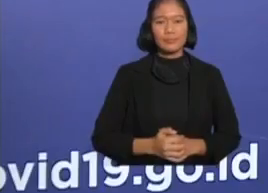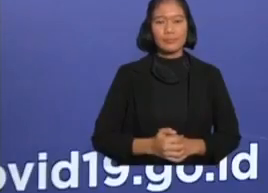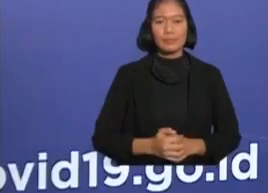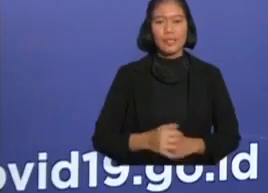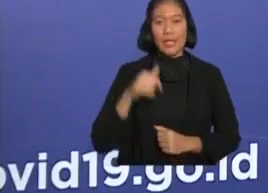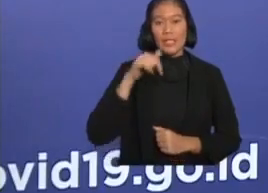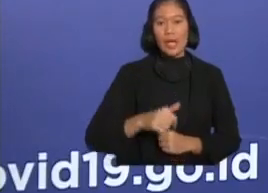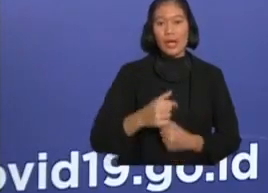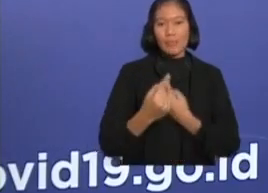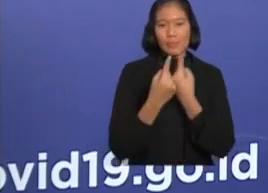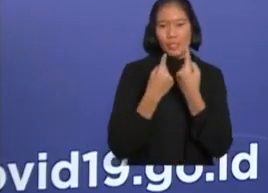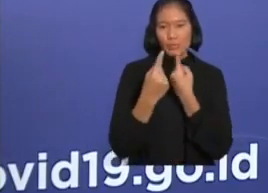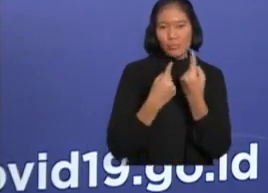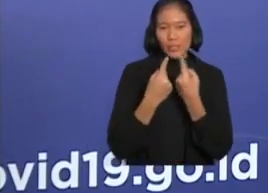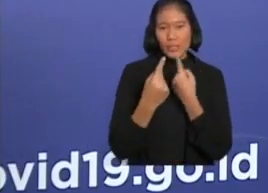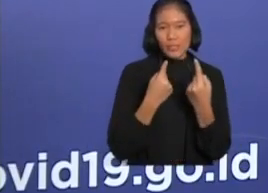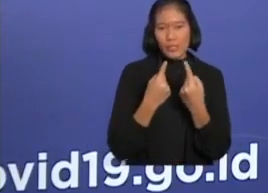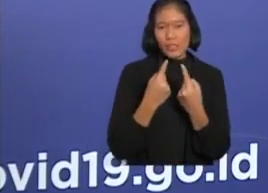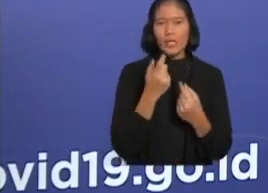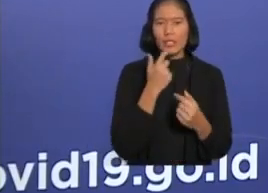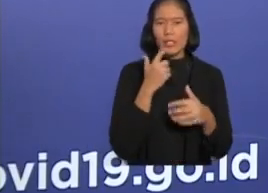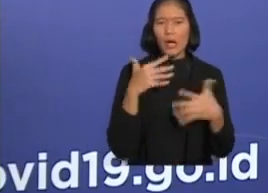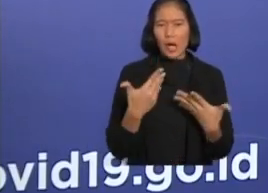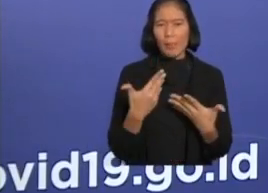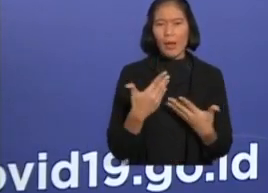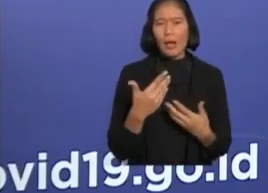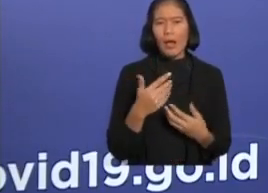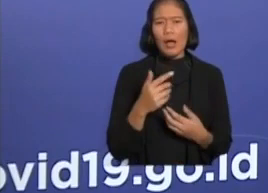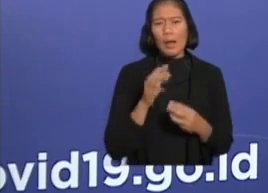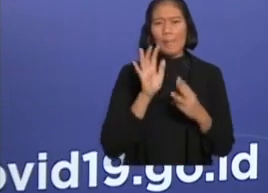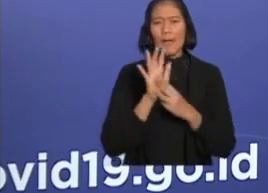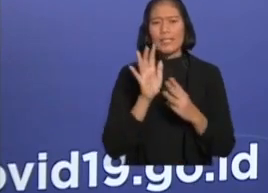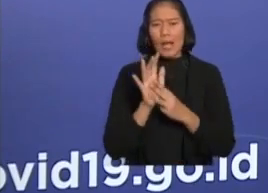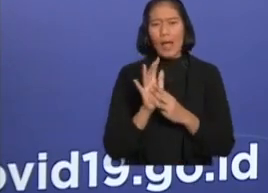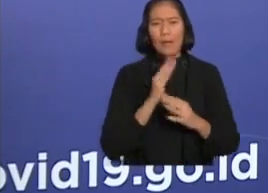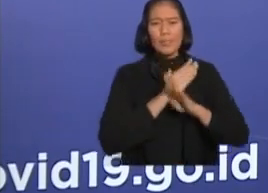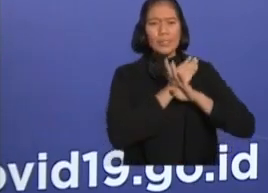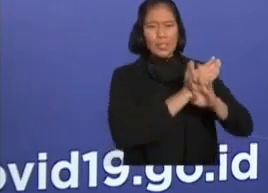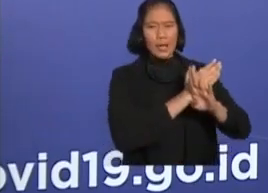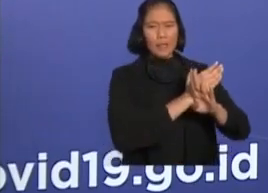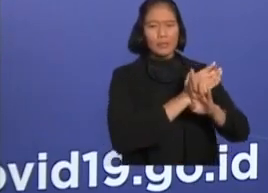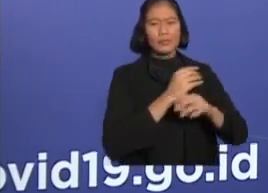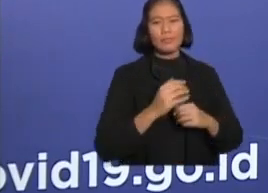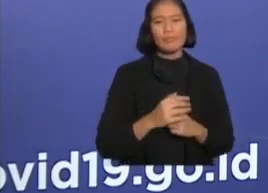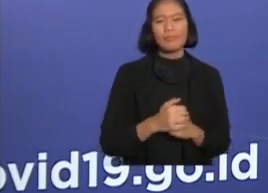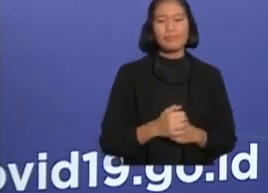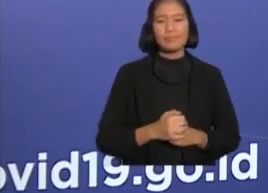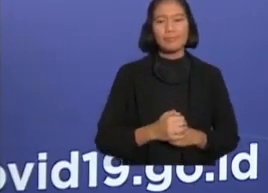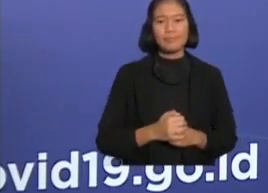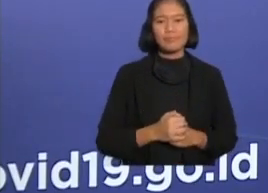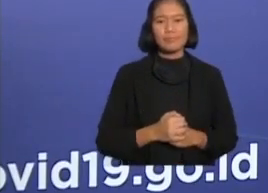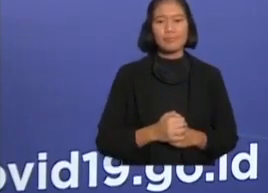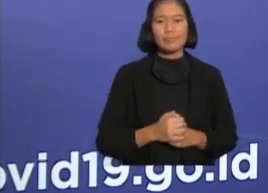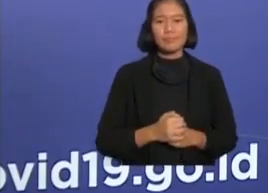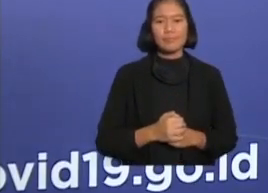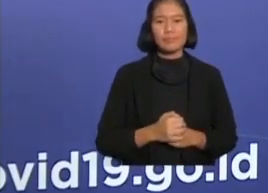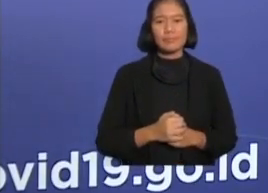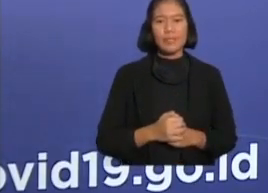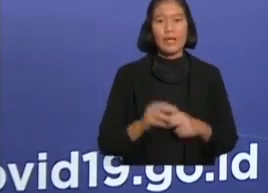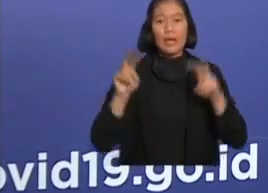akan berdiskusi berbincang-bincang seputar masalah Penanganan dan pencegahan cover glass